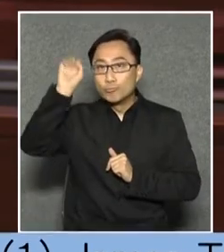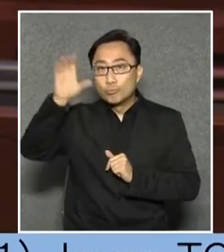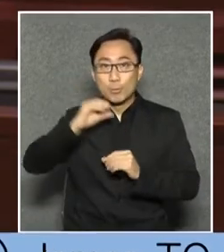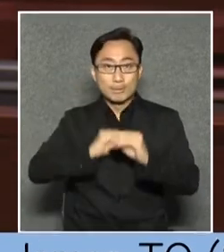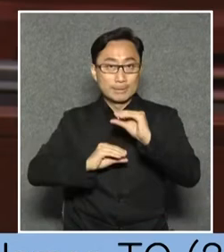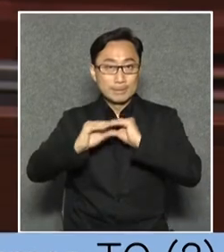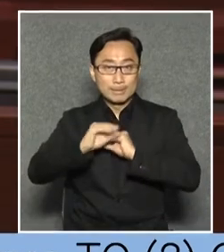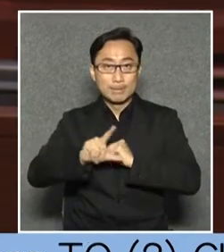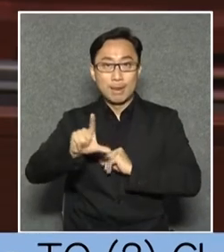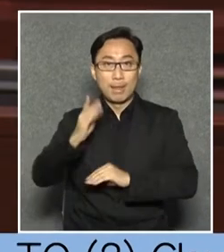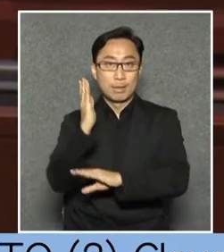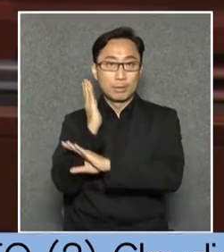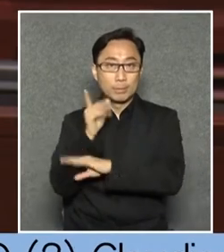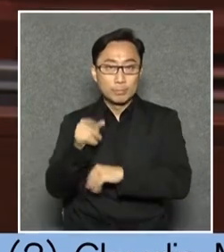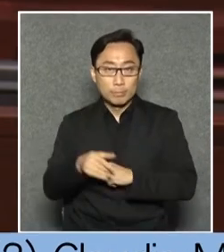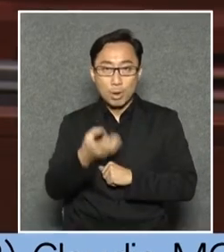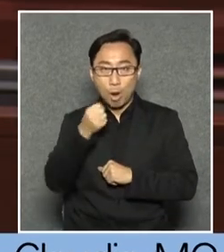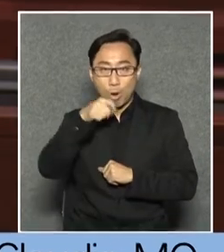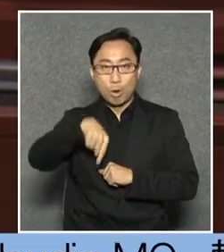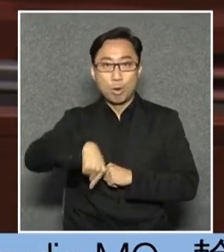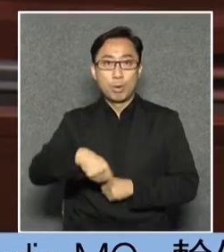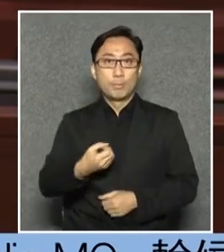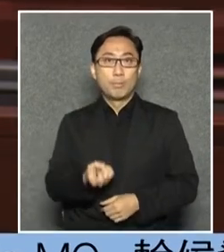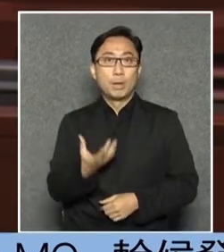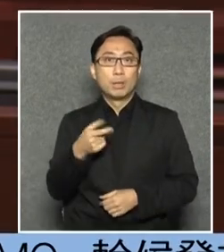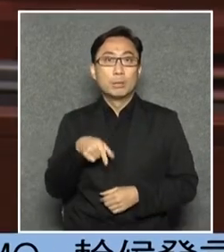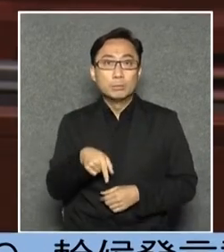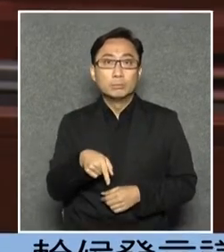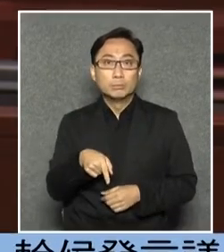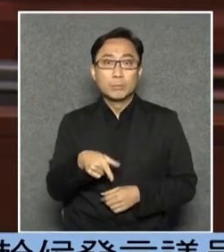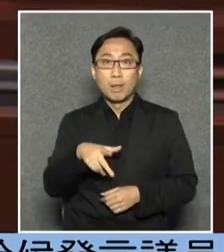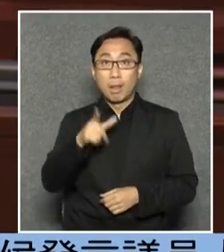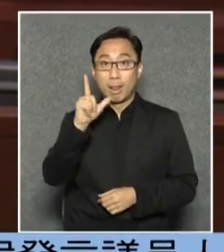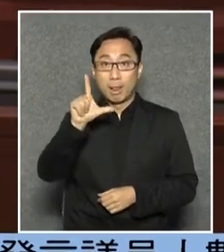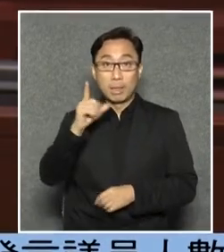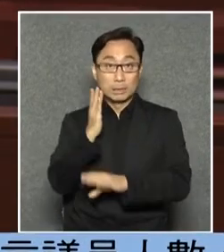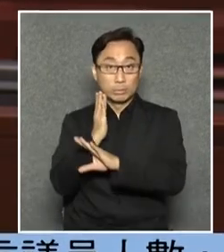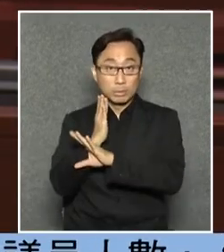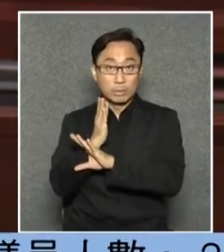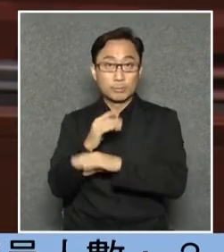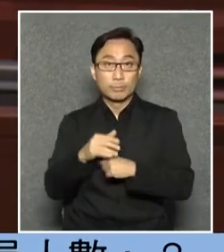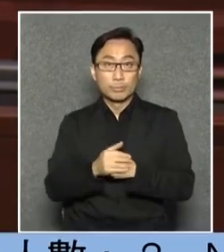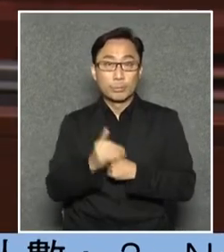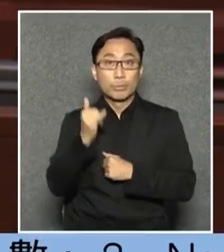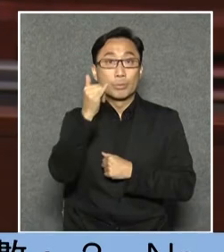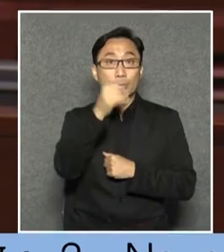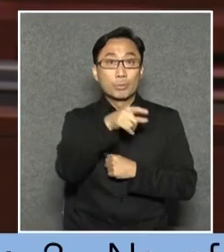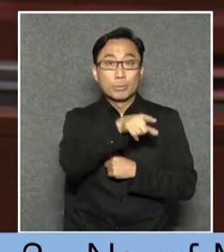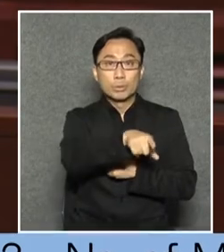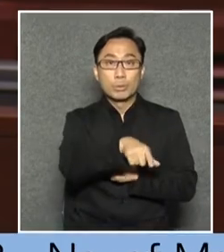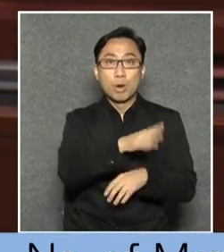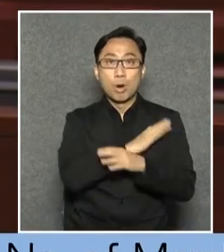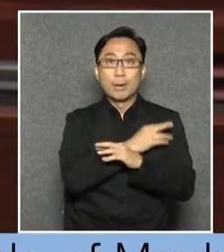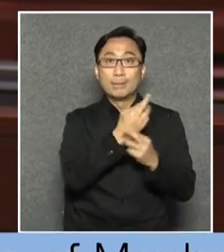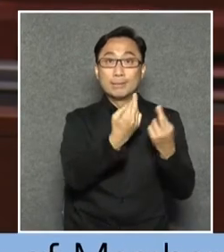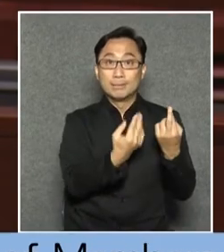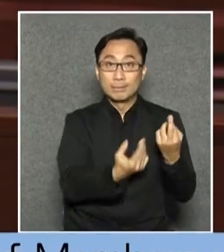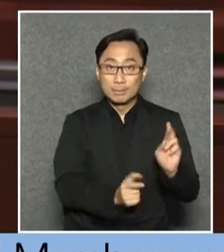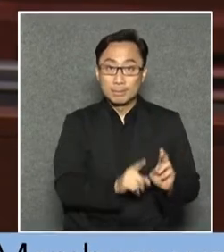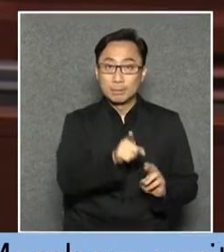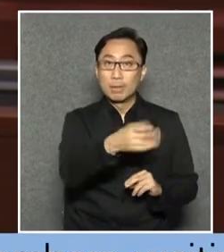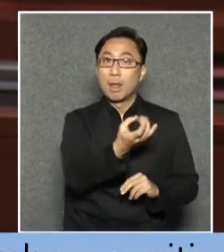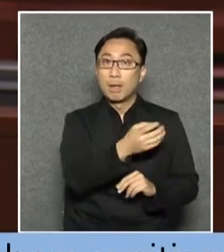李嘉誠就係以香港為家嘅。李嘉誠咧就已經走咗去愛爾蘭噶啦，最多係叫翻阿李嘉誠翻嚟嘅